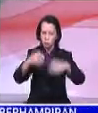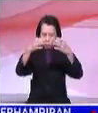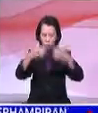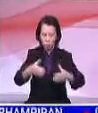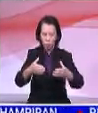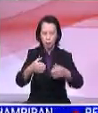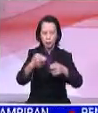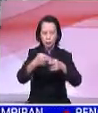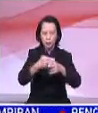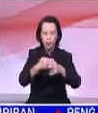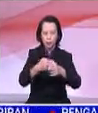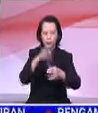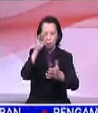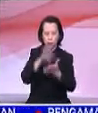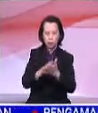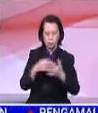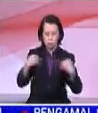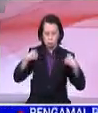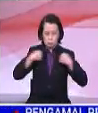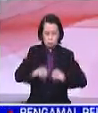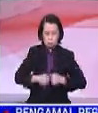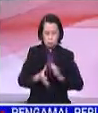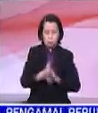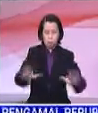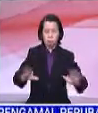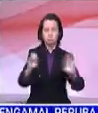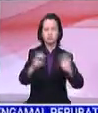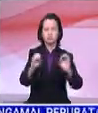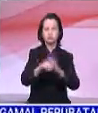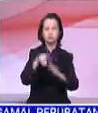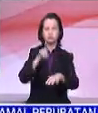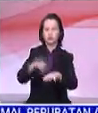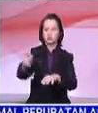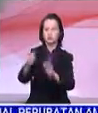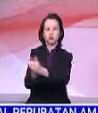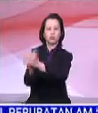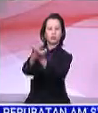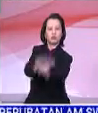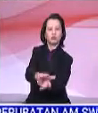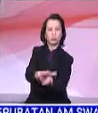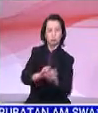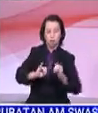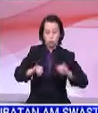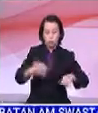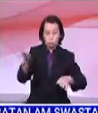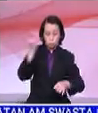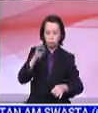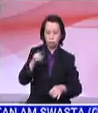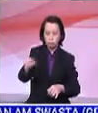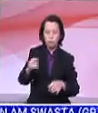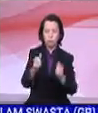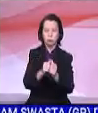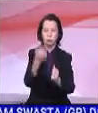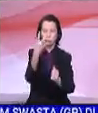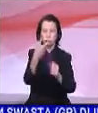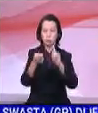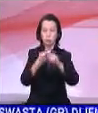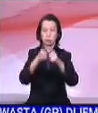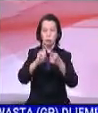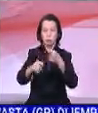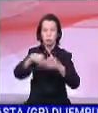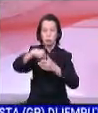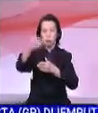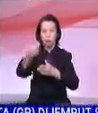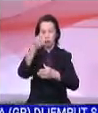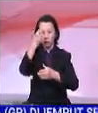dan dipercayai tidak memakai jaket keselamatan semasa kejadian. Jumaat lalu, mangsa bersama dua lagi rakannya